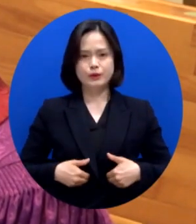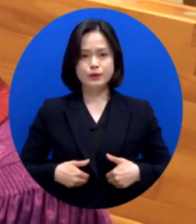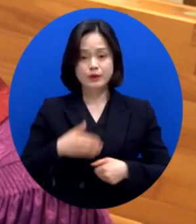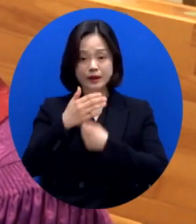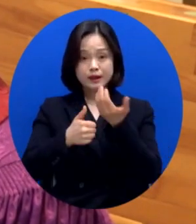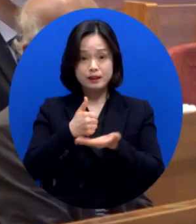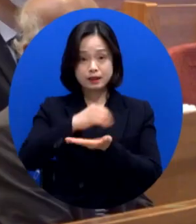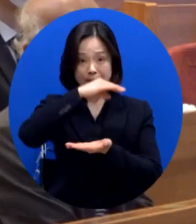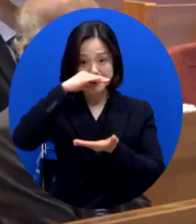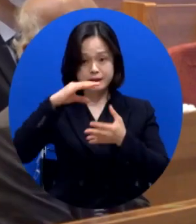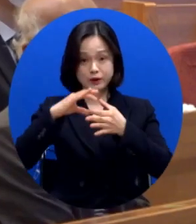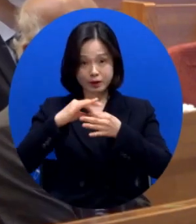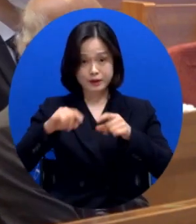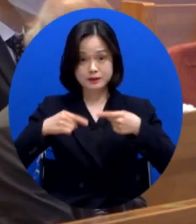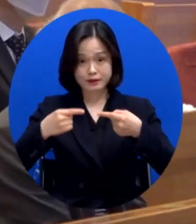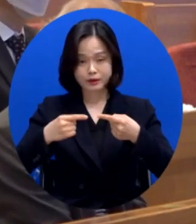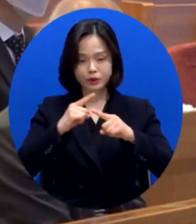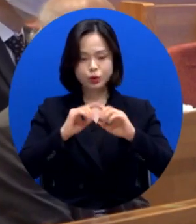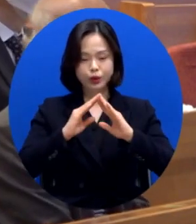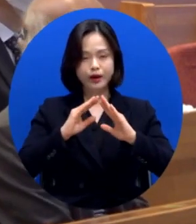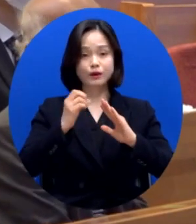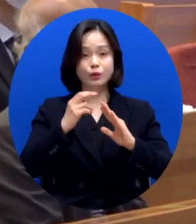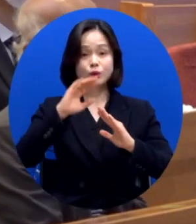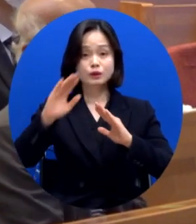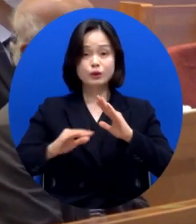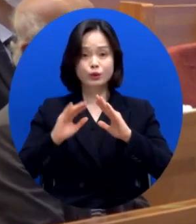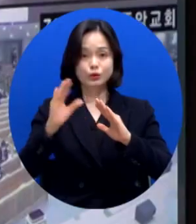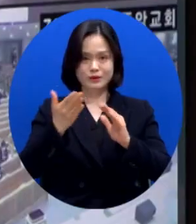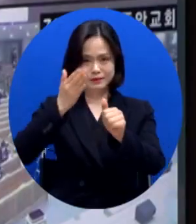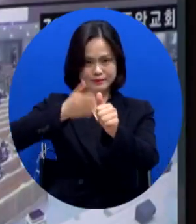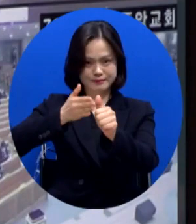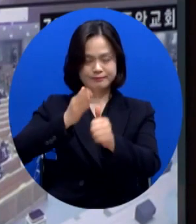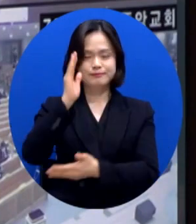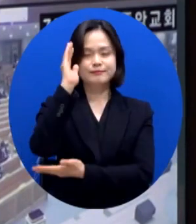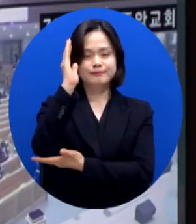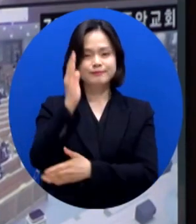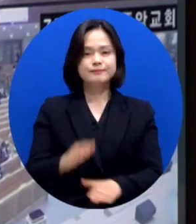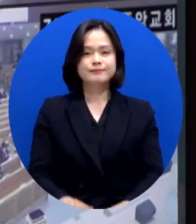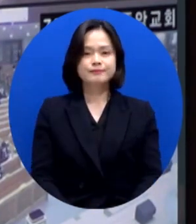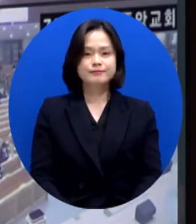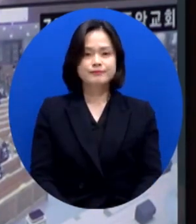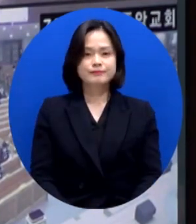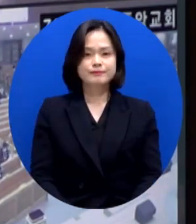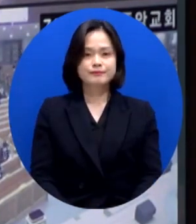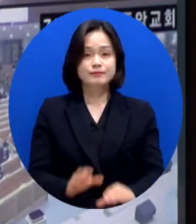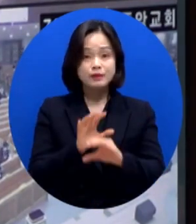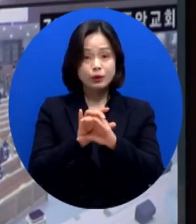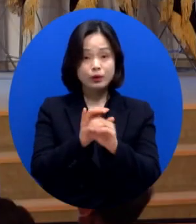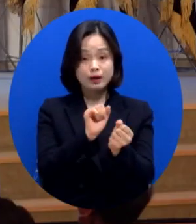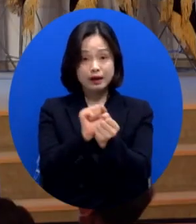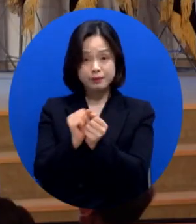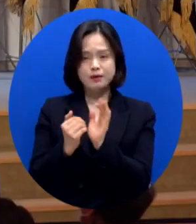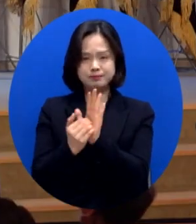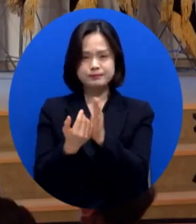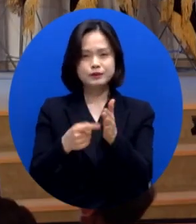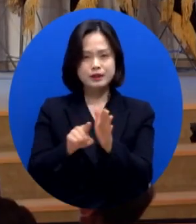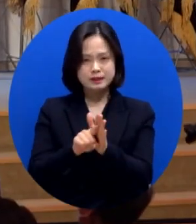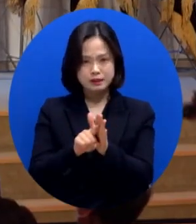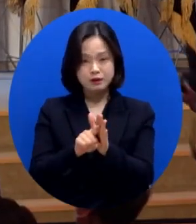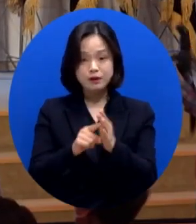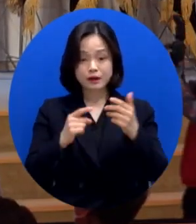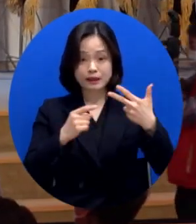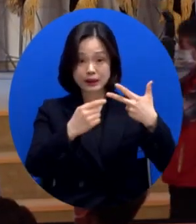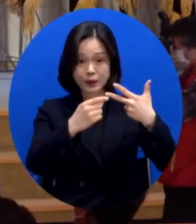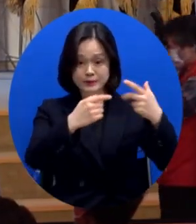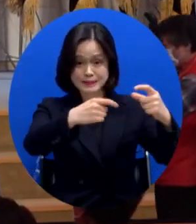바른 관계 속으로 들어가는 교회와 성도가 되길 바란다고 전했습니다. 연회는 코로나 감염 예방을 위해 7개 지역으로